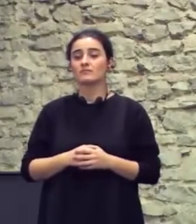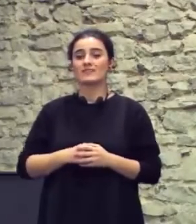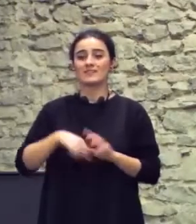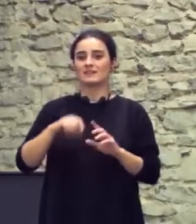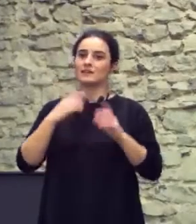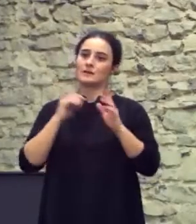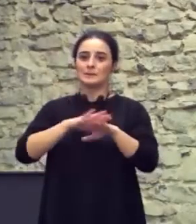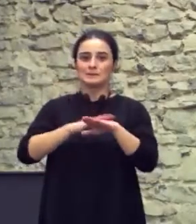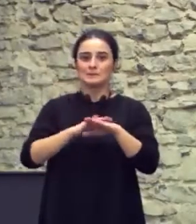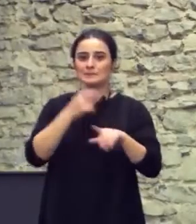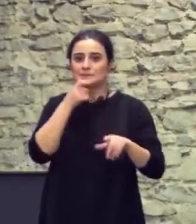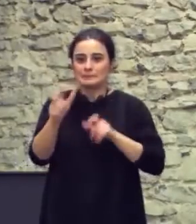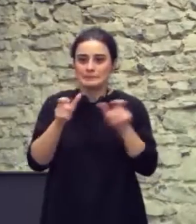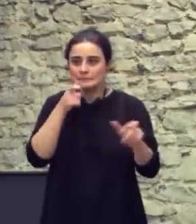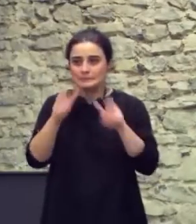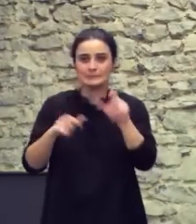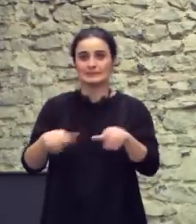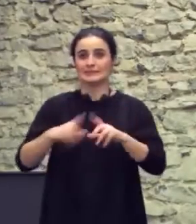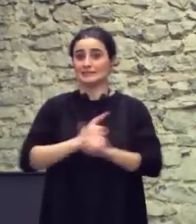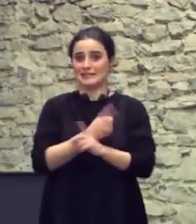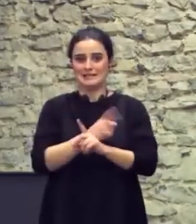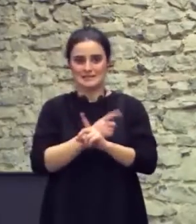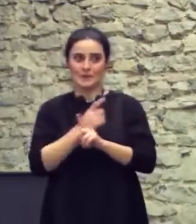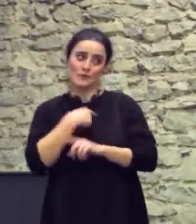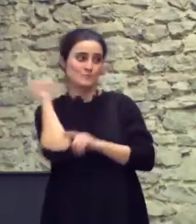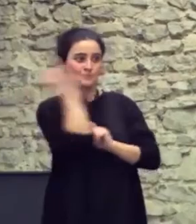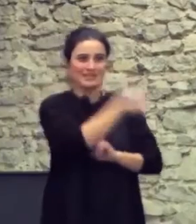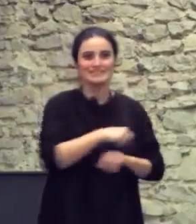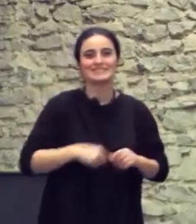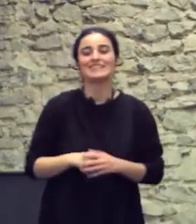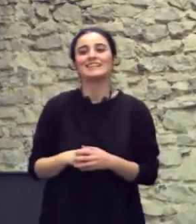ikasketetzan, ai, ama, osorduri naiz, ni oso baino gehiago,